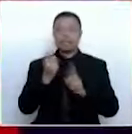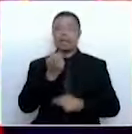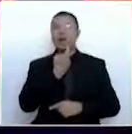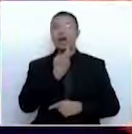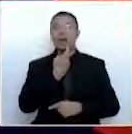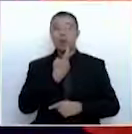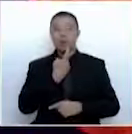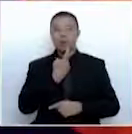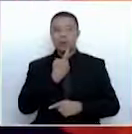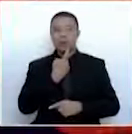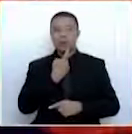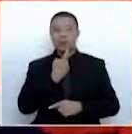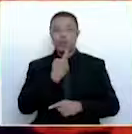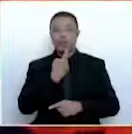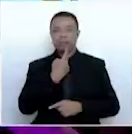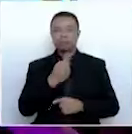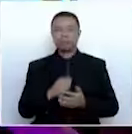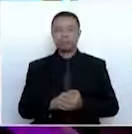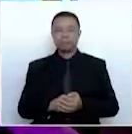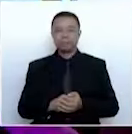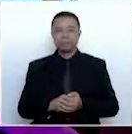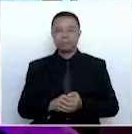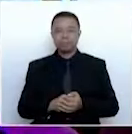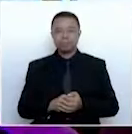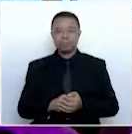Kano SIP atau Sidul.